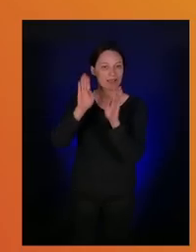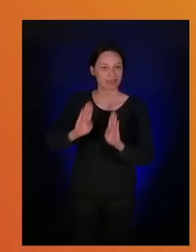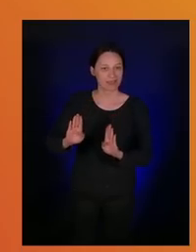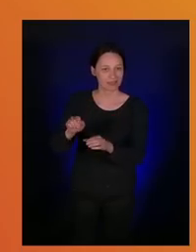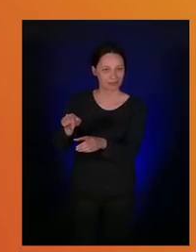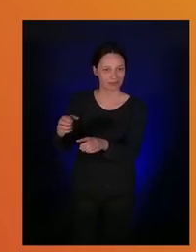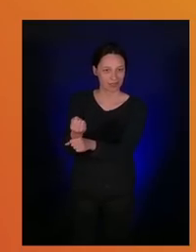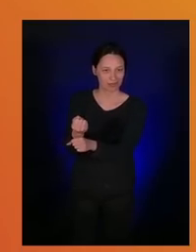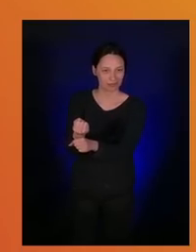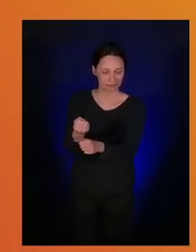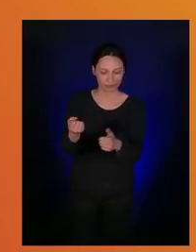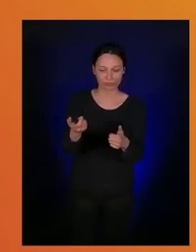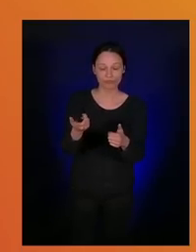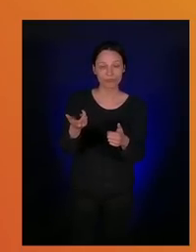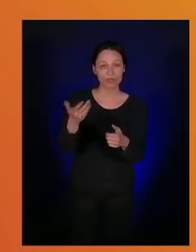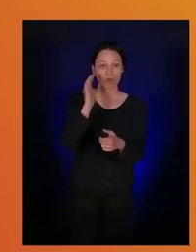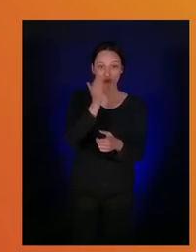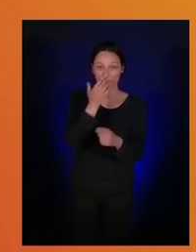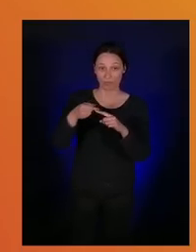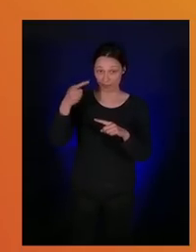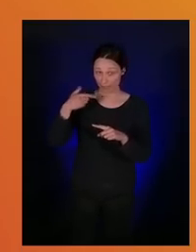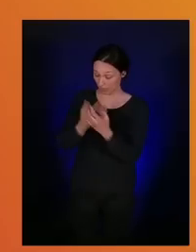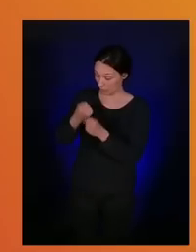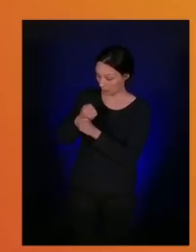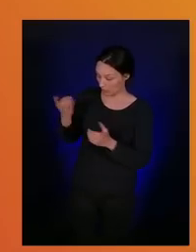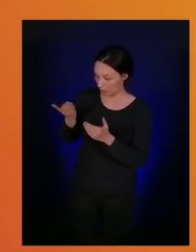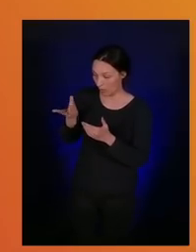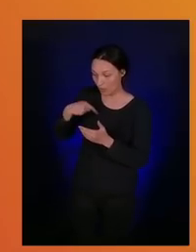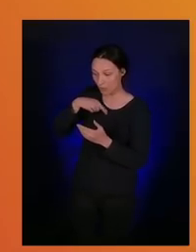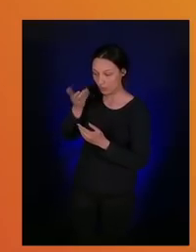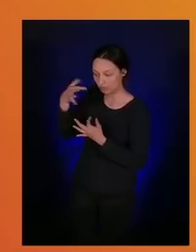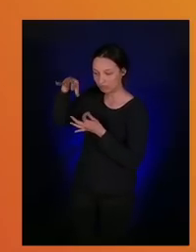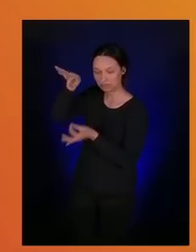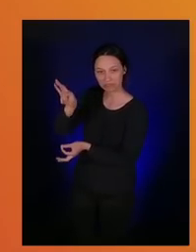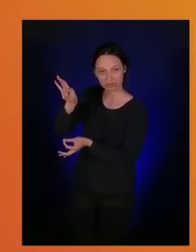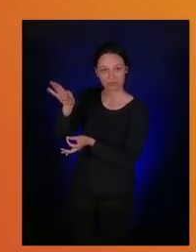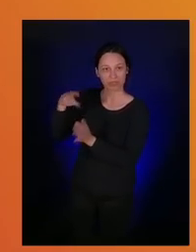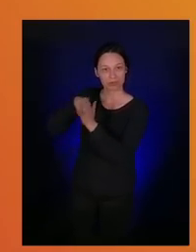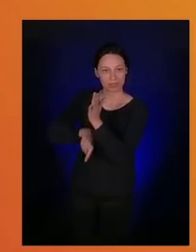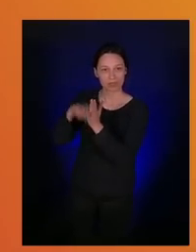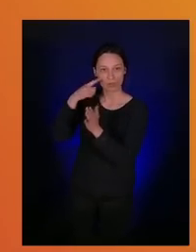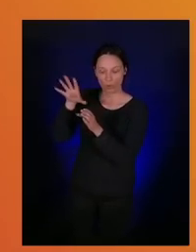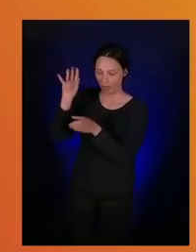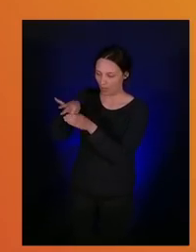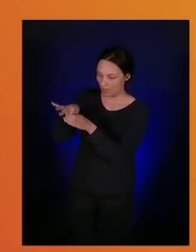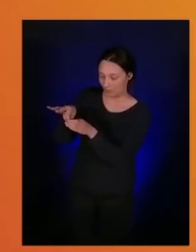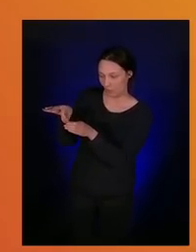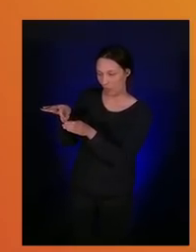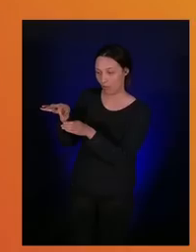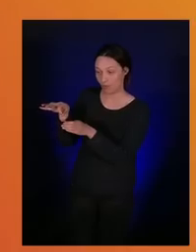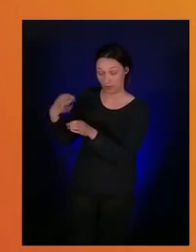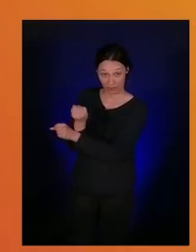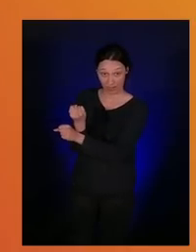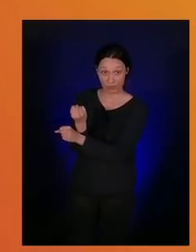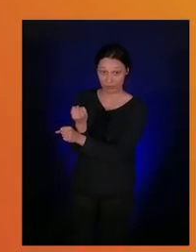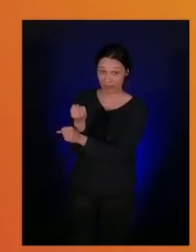Une autre a été créée en janvier dernier. Nous avons présenté une liste pour les élections qui ont eu lieu il y a quelques jours et nous avons réussi à nous imposer avec